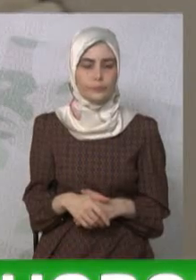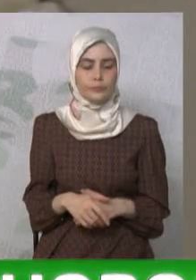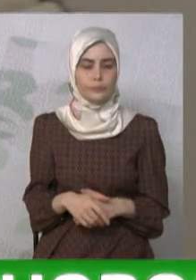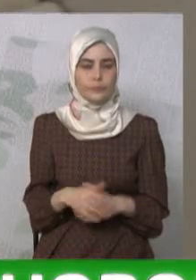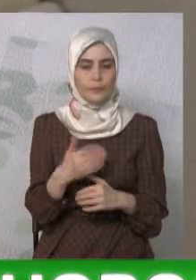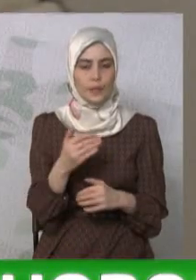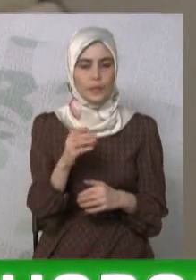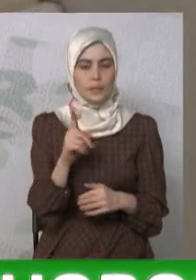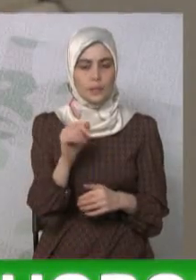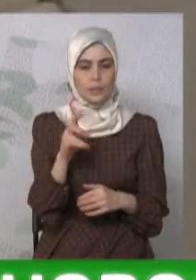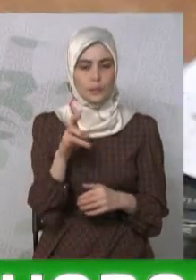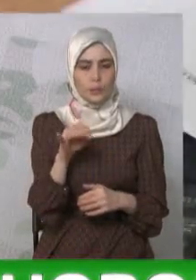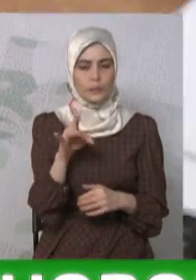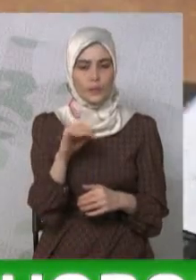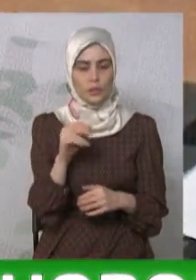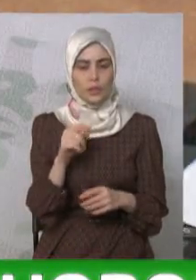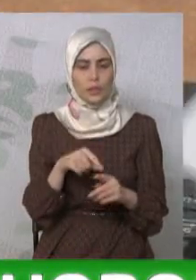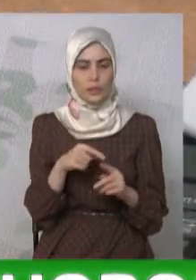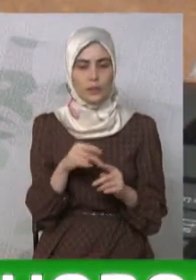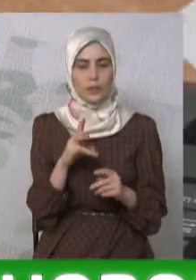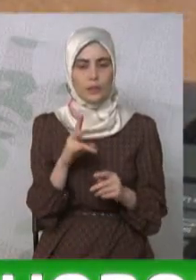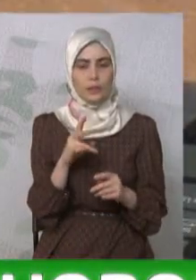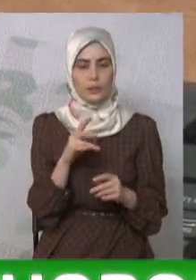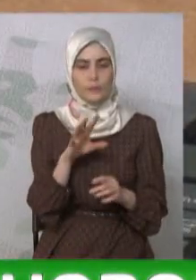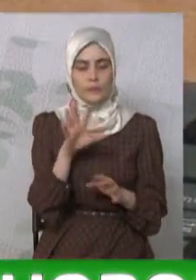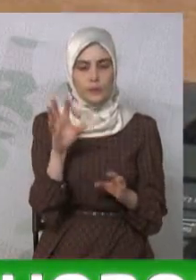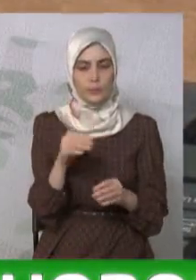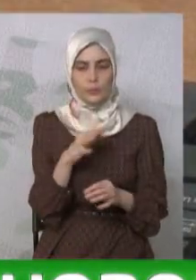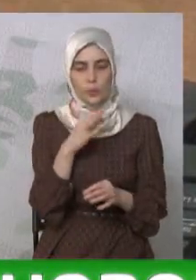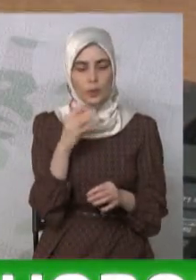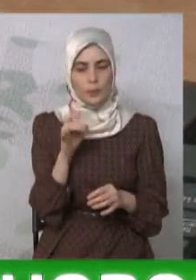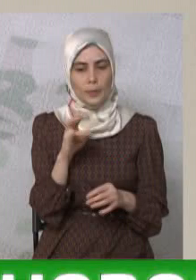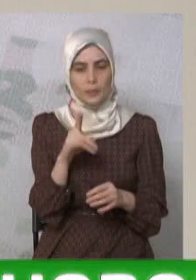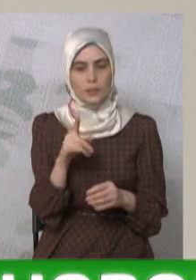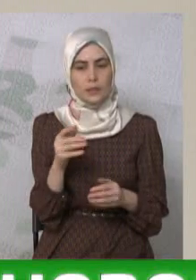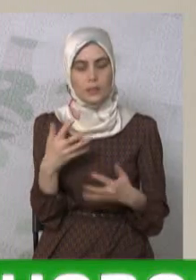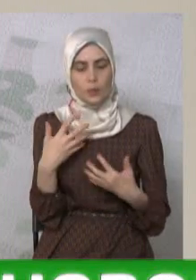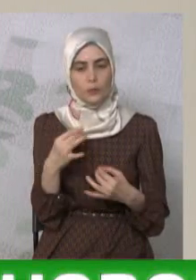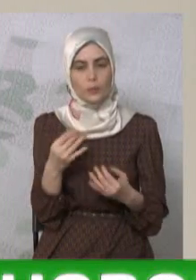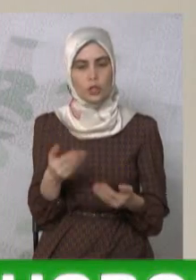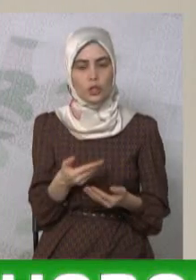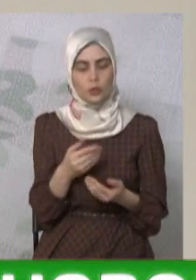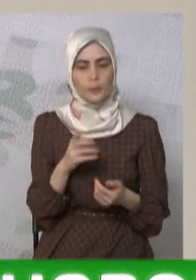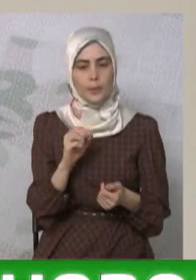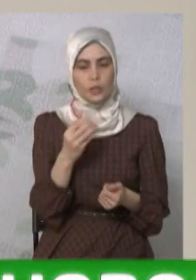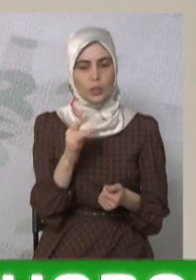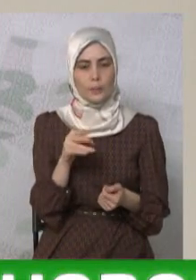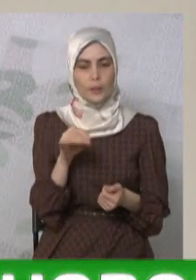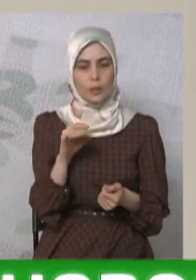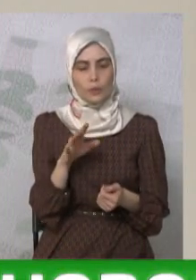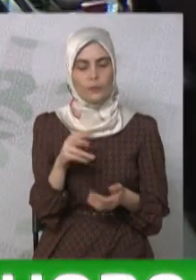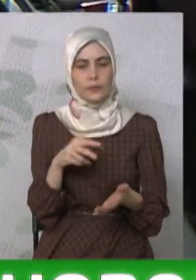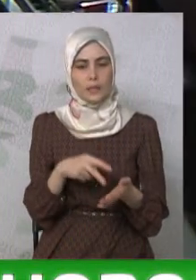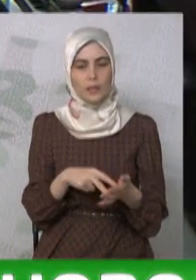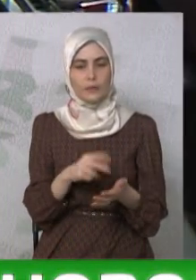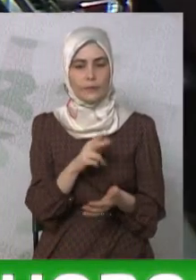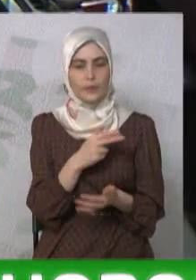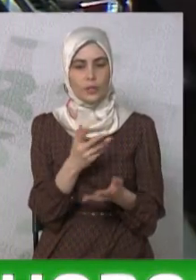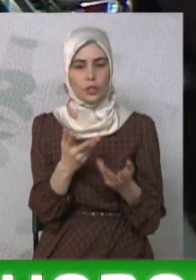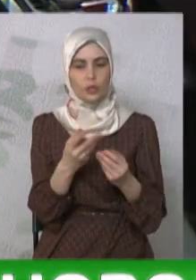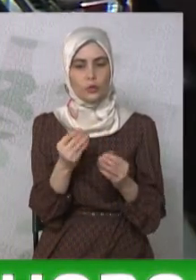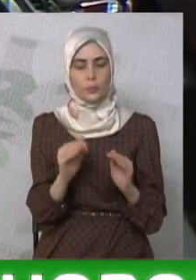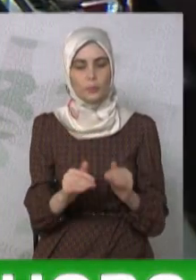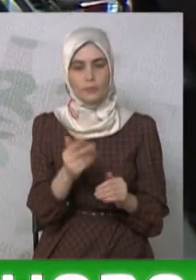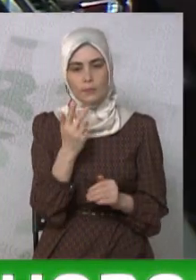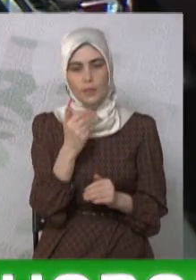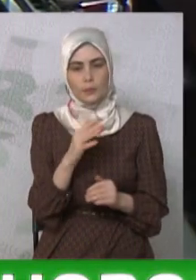Заслуги врачей не переоценить. Те, кому многие обязаны здоровьем и даже жизнью. Башир Паров стать врачом решил еще в детстве. В школе он